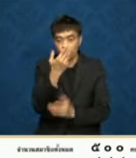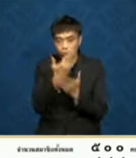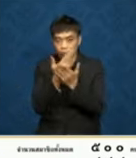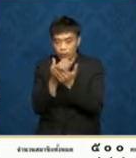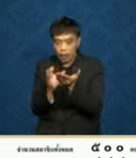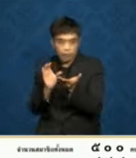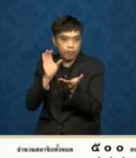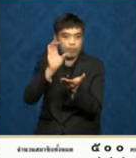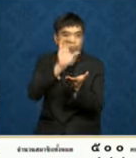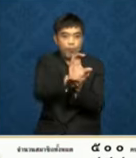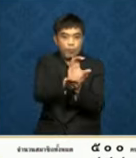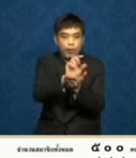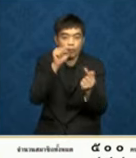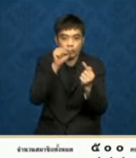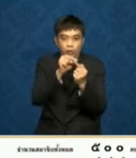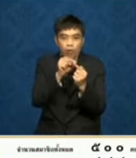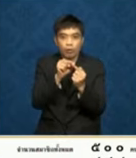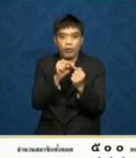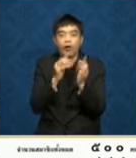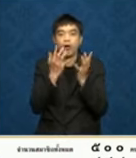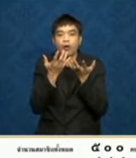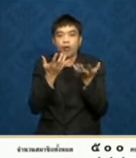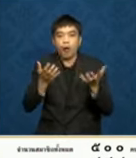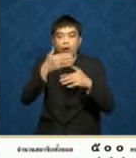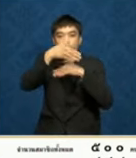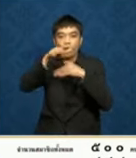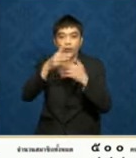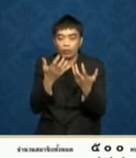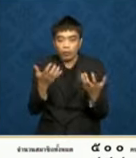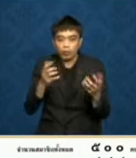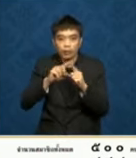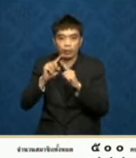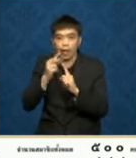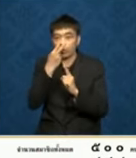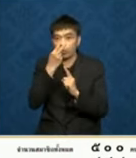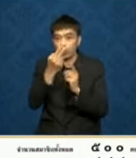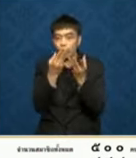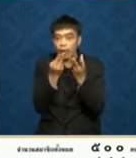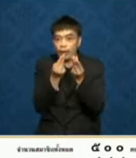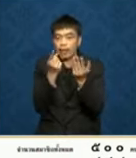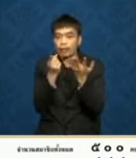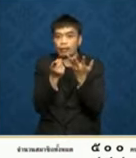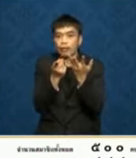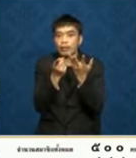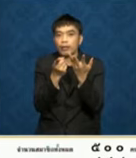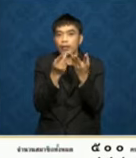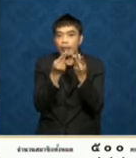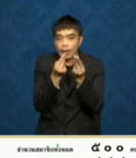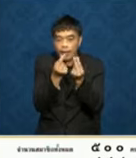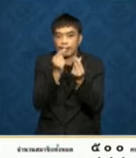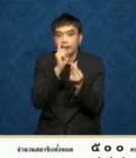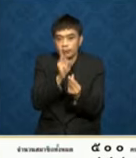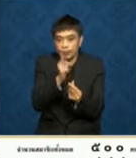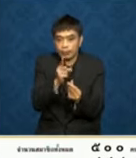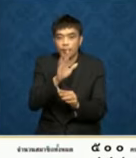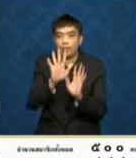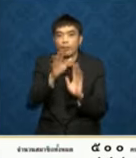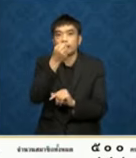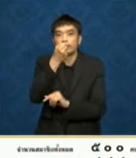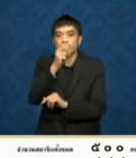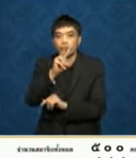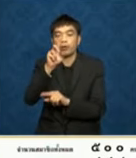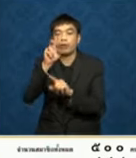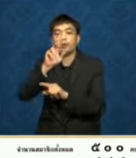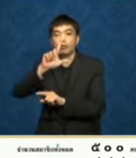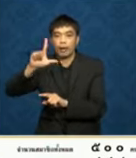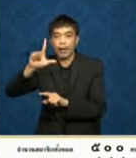รatore ๆซึจง้ตขอนาดเรีนครััเลขทถูกต้องนั้นงบ hardware จิง เรามีอยู่เพีงแค่ 12 ลานบาเทาน